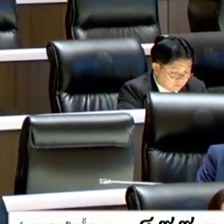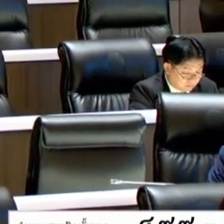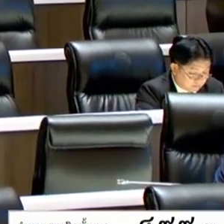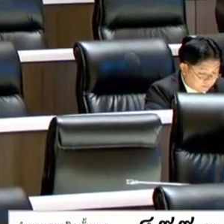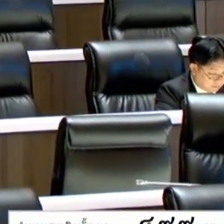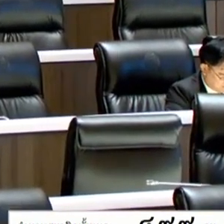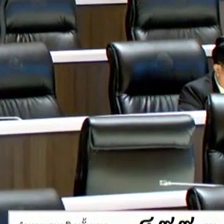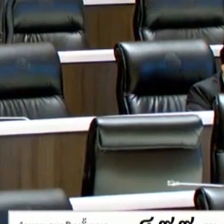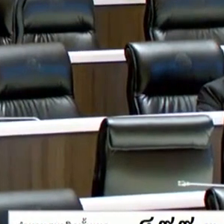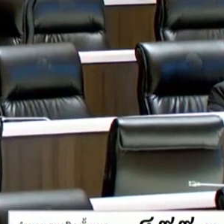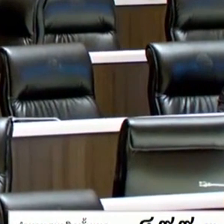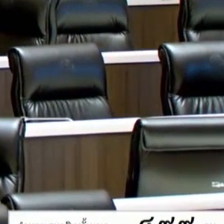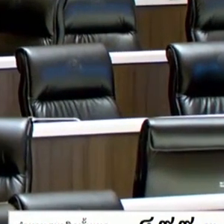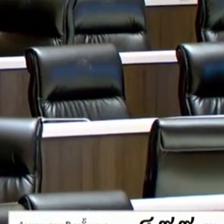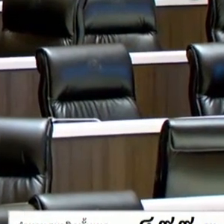ครับ